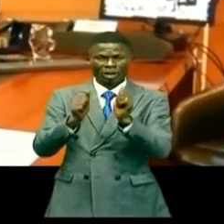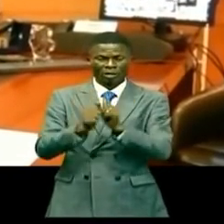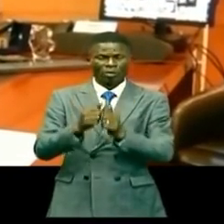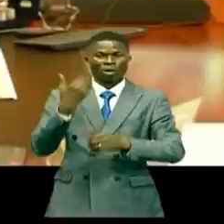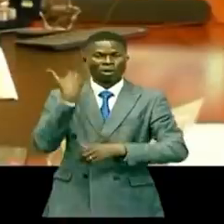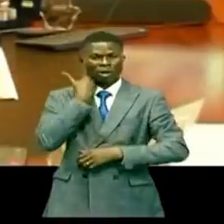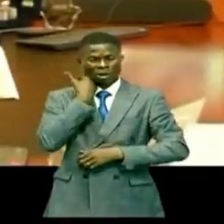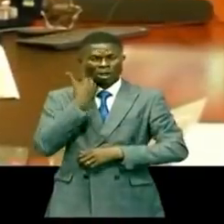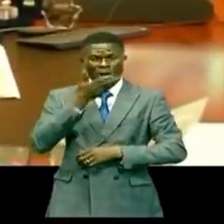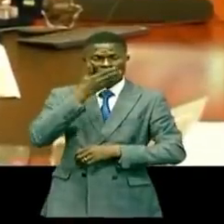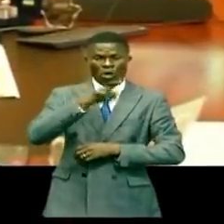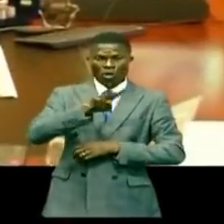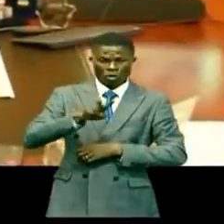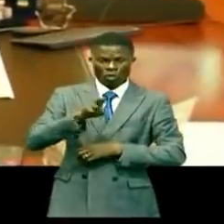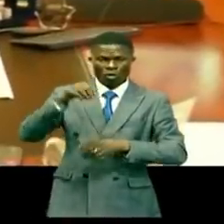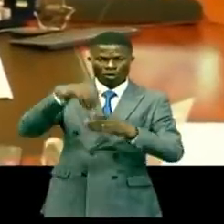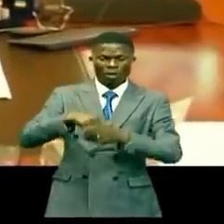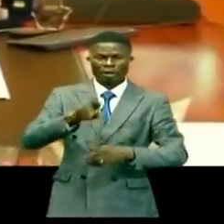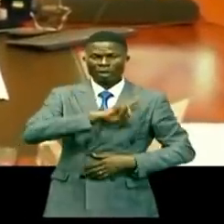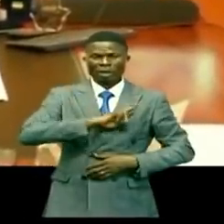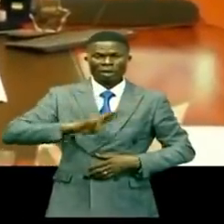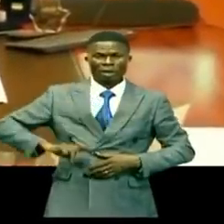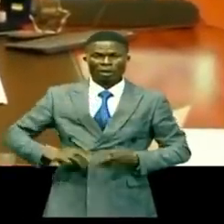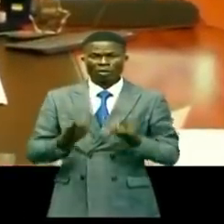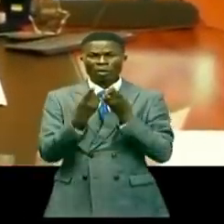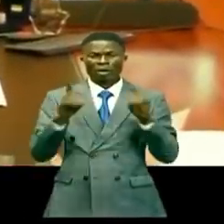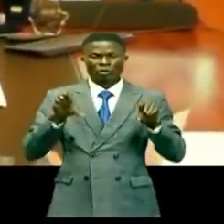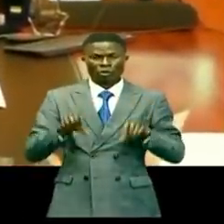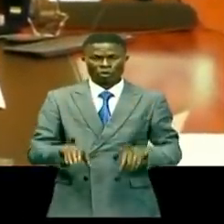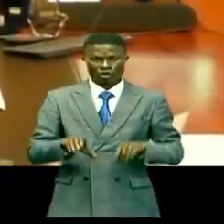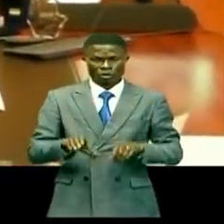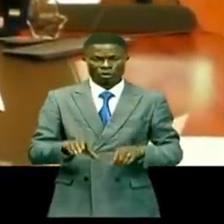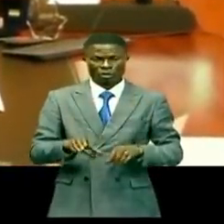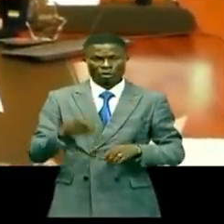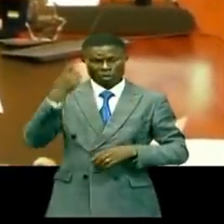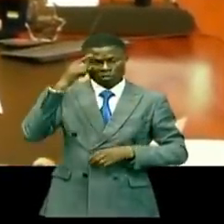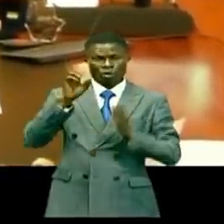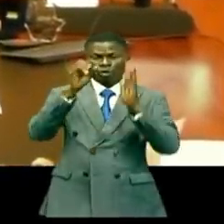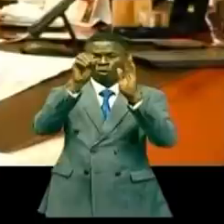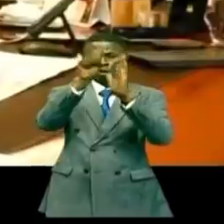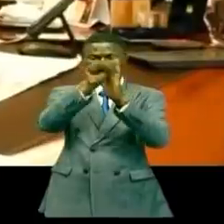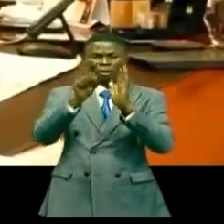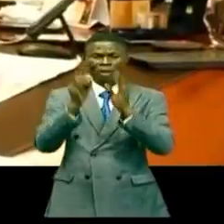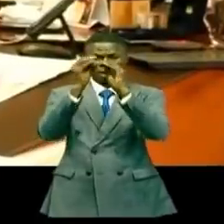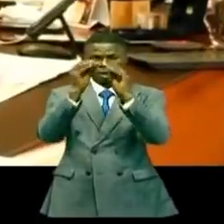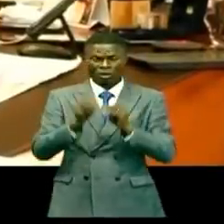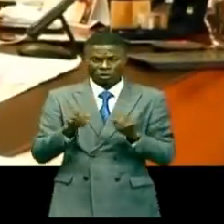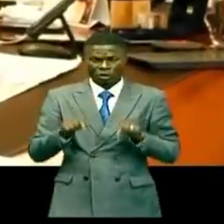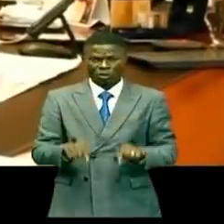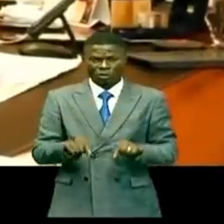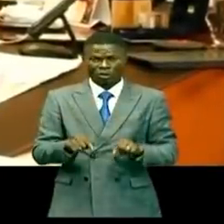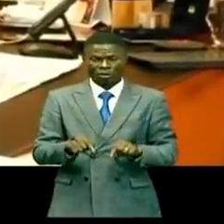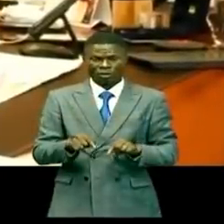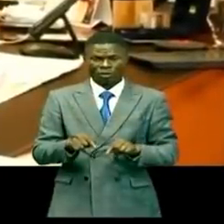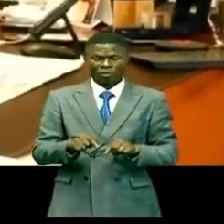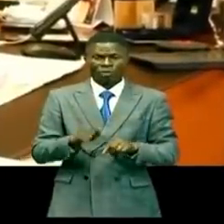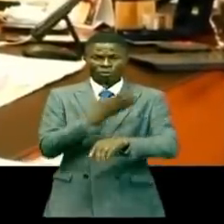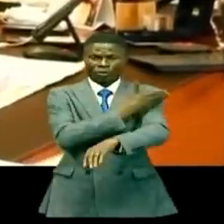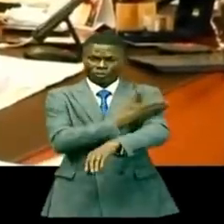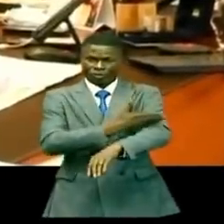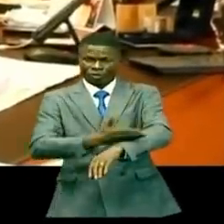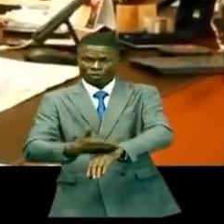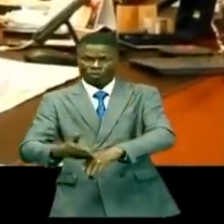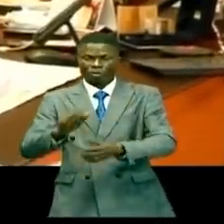l'épidémie à Covid-19 en République démocratique du Congo. D'après les statistiques actualisées, la décroissance de nouveaux